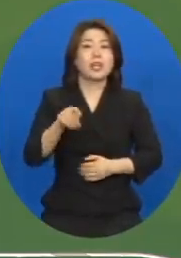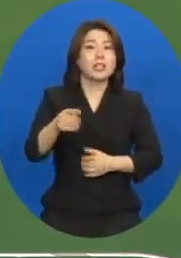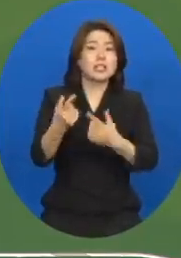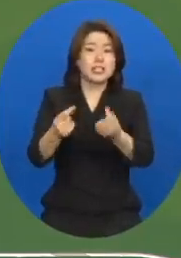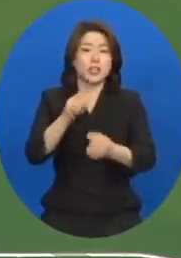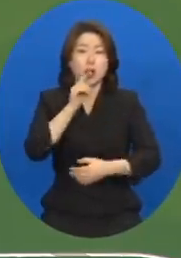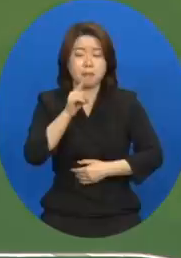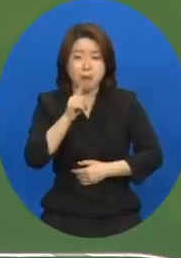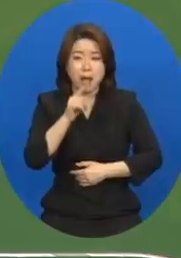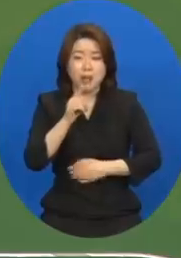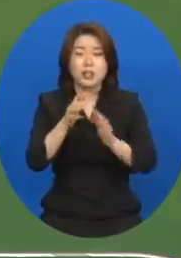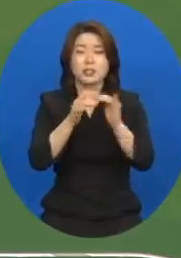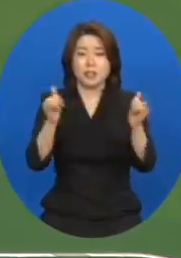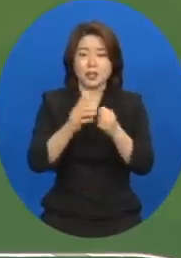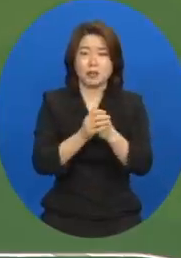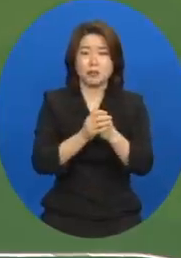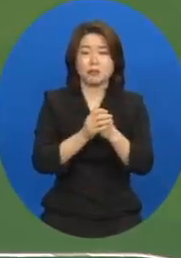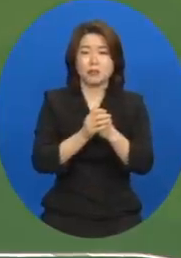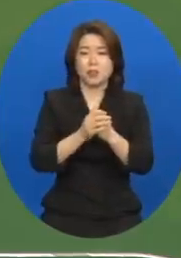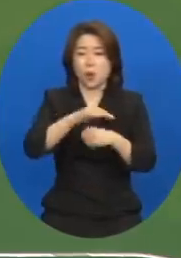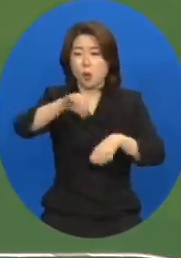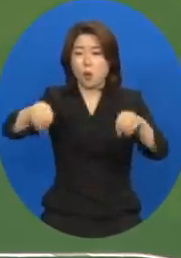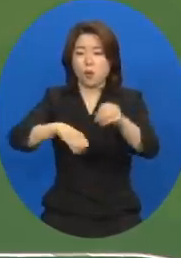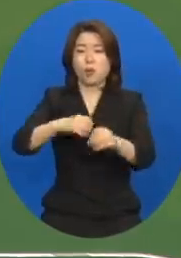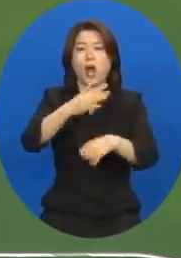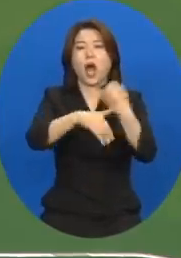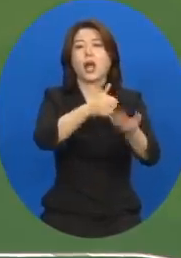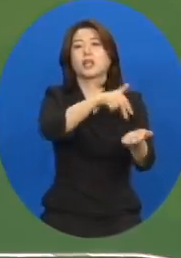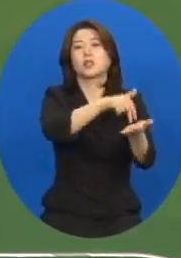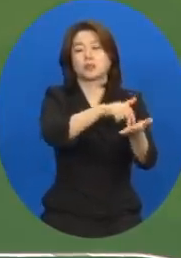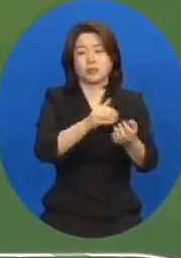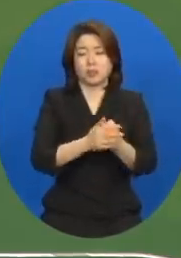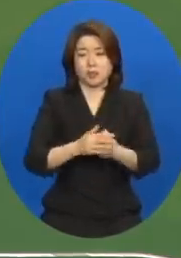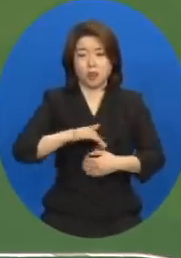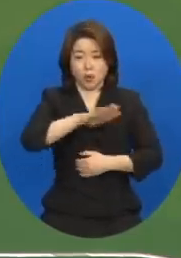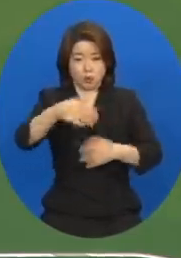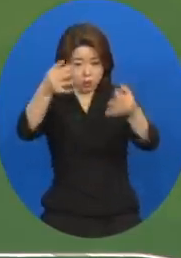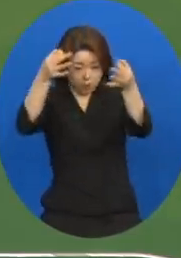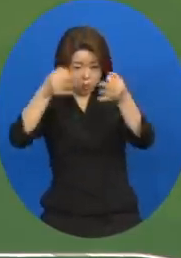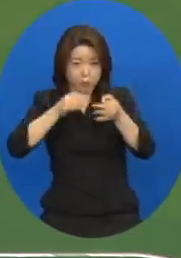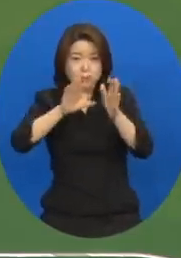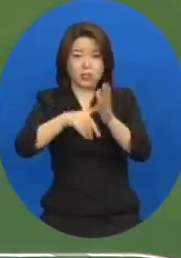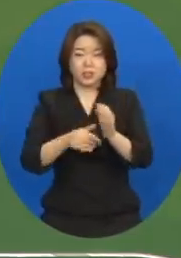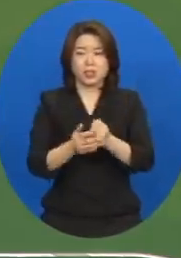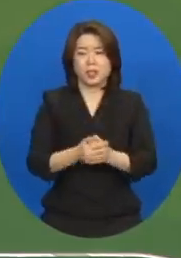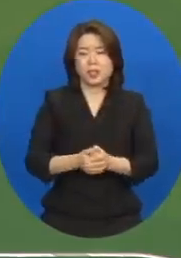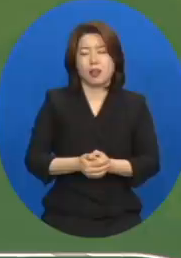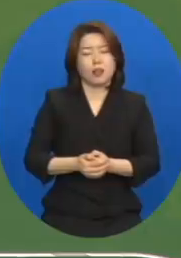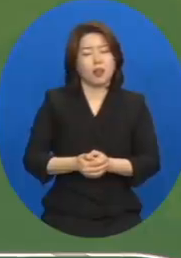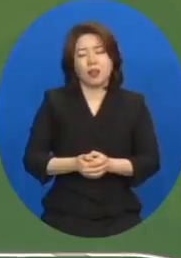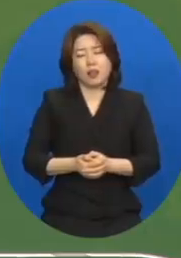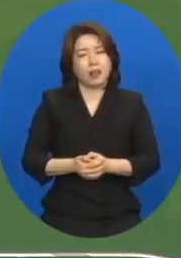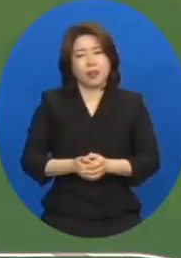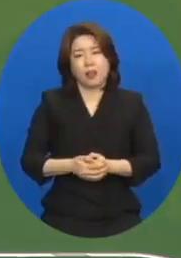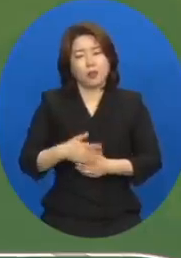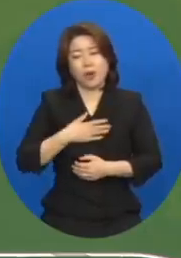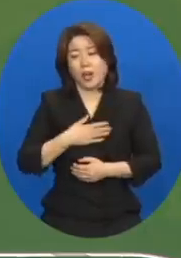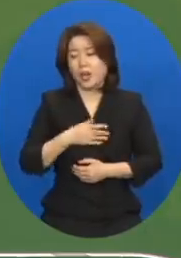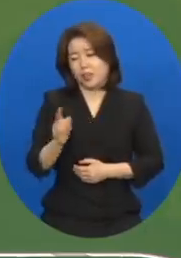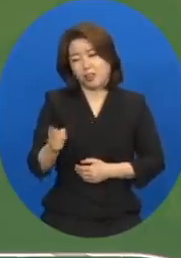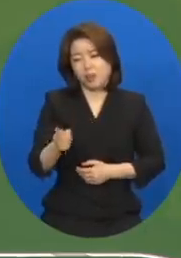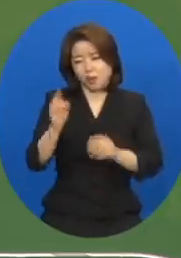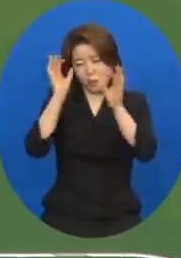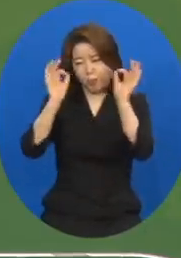말을 할 분은 하나님이시잖아요. 우리를 보실 때, 야, 나 이제 너